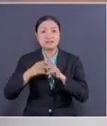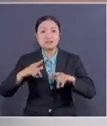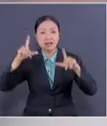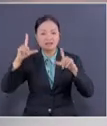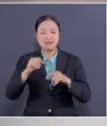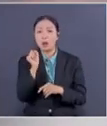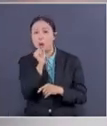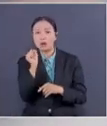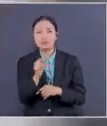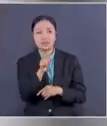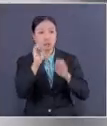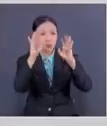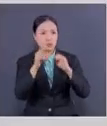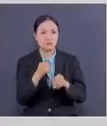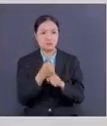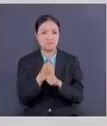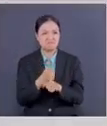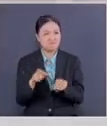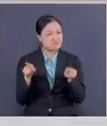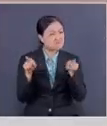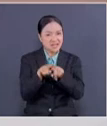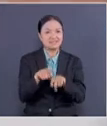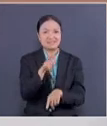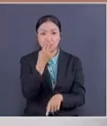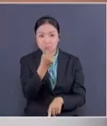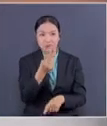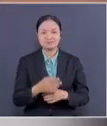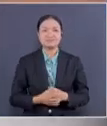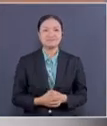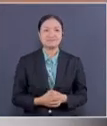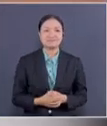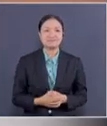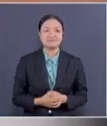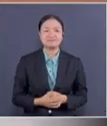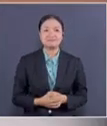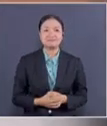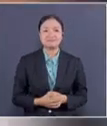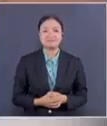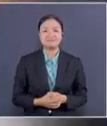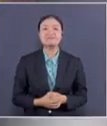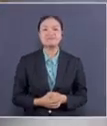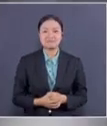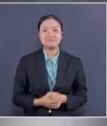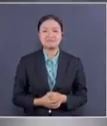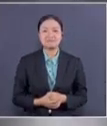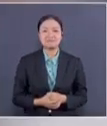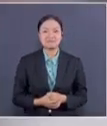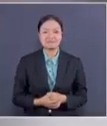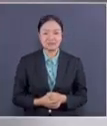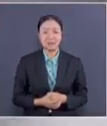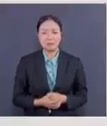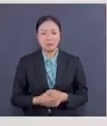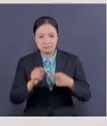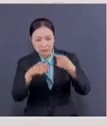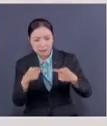ครูโชว์สเต็ปได้เป๊ะและแข็งแรงมากดูสิคะเนี่ยโอ้โหใส่สุดจัดเต็มทุกท่วงท่าจนชาวเน็ตต้องเข้ามาแซว